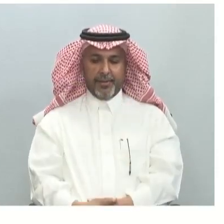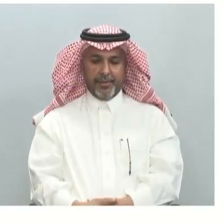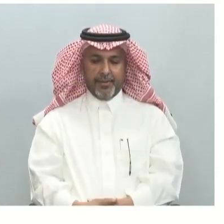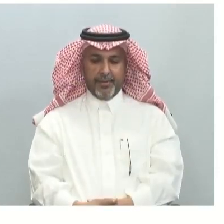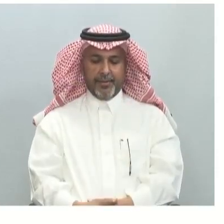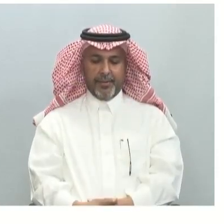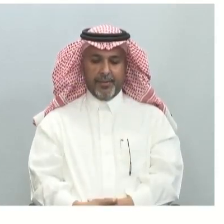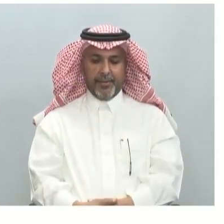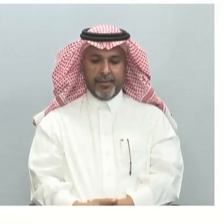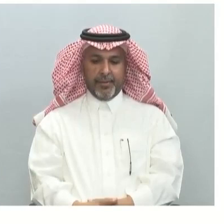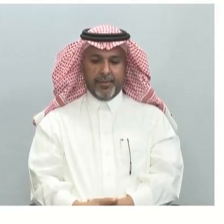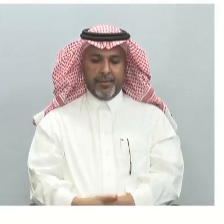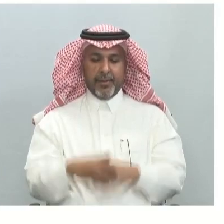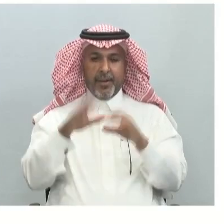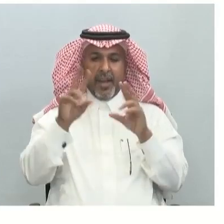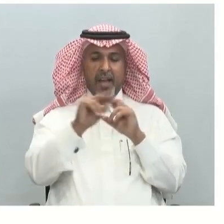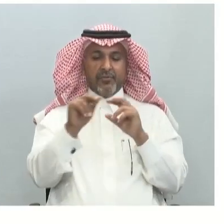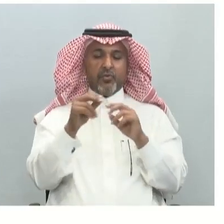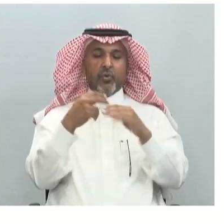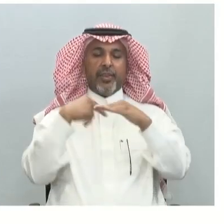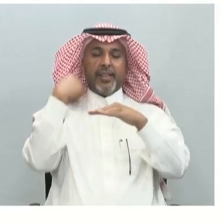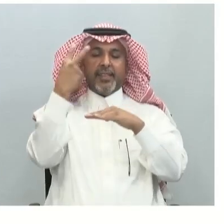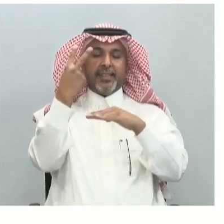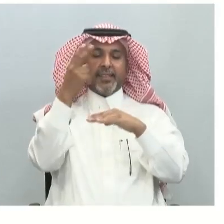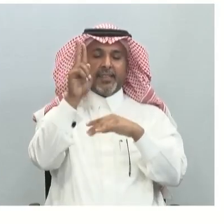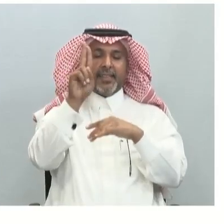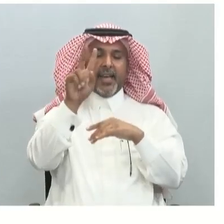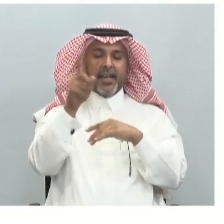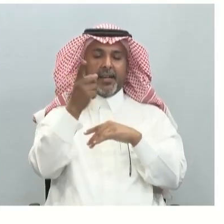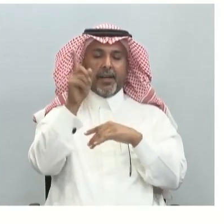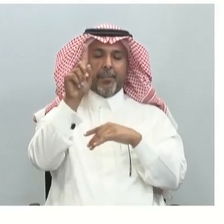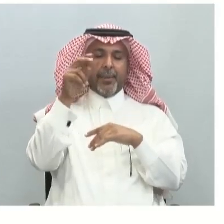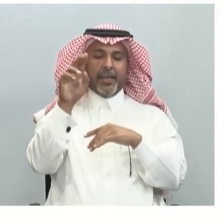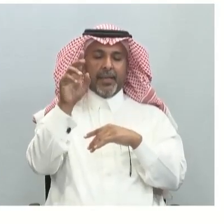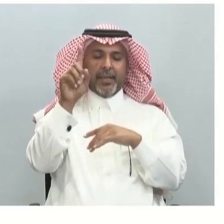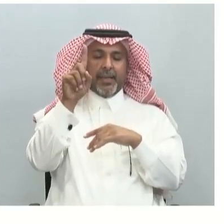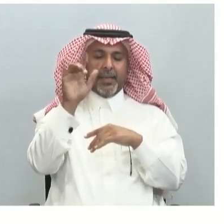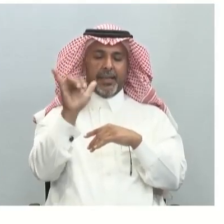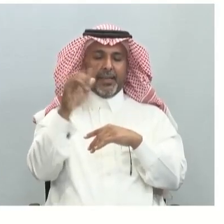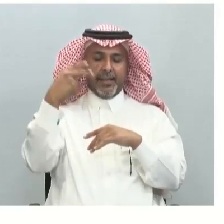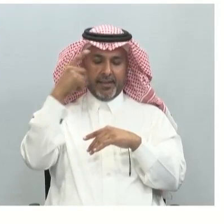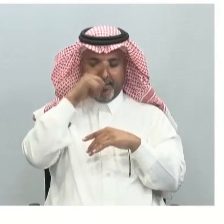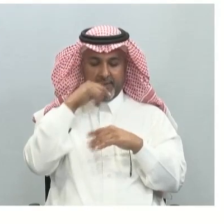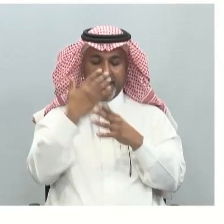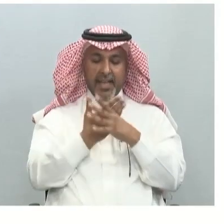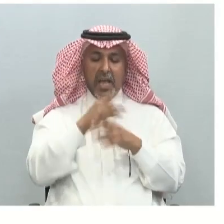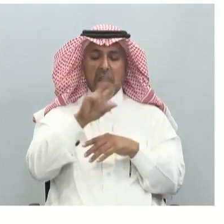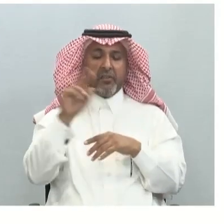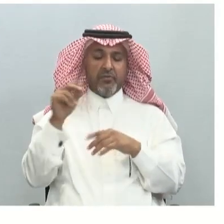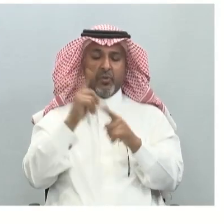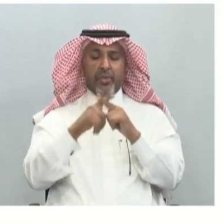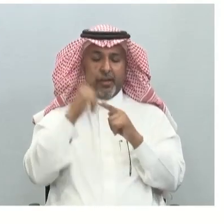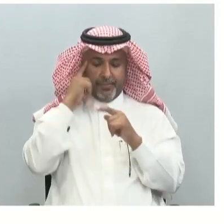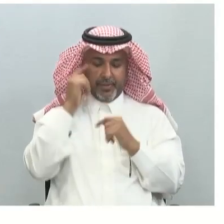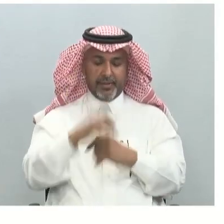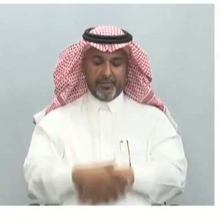انها عباره عن لما يكون عندي اثنين ضرب اثنين اقول اثنين تربيع نفس الشيء قوس مضروب في نفسه اقول القوس